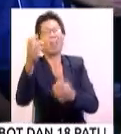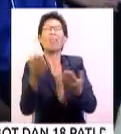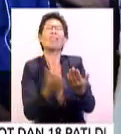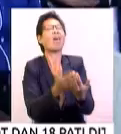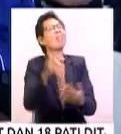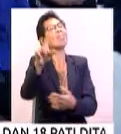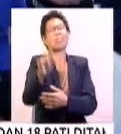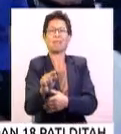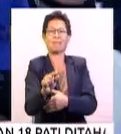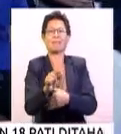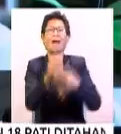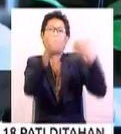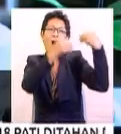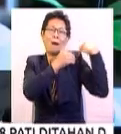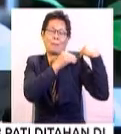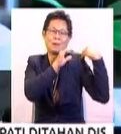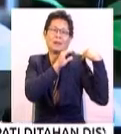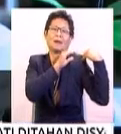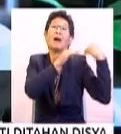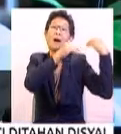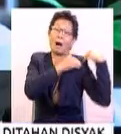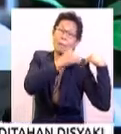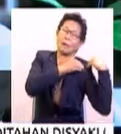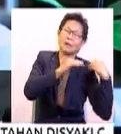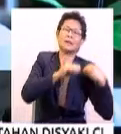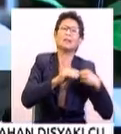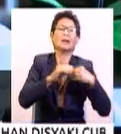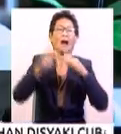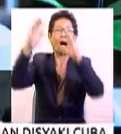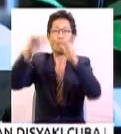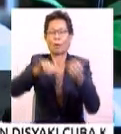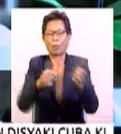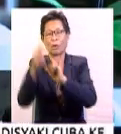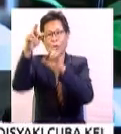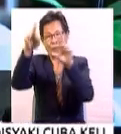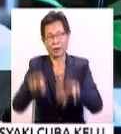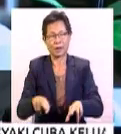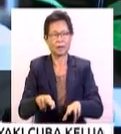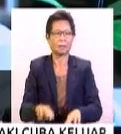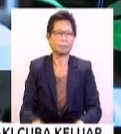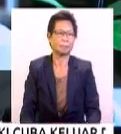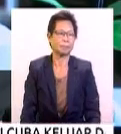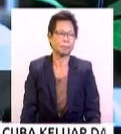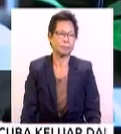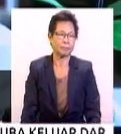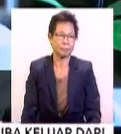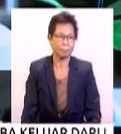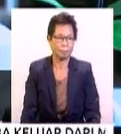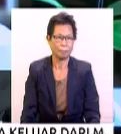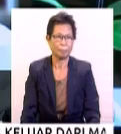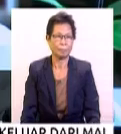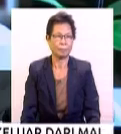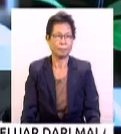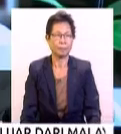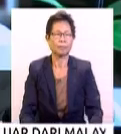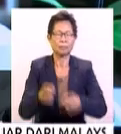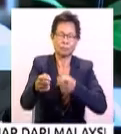yang diharapkan rakyat. Janganlah salah guna kuasa, kelonggaran tadbir